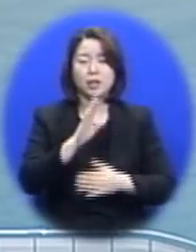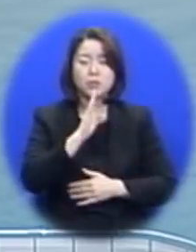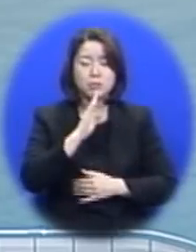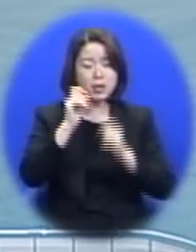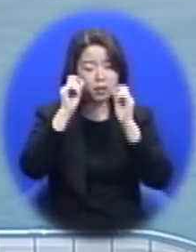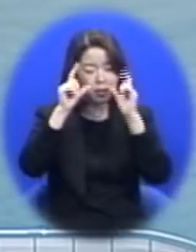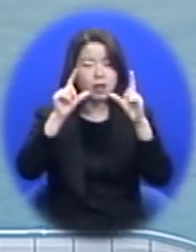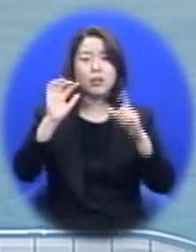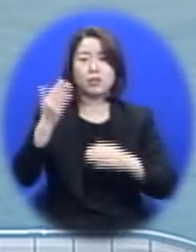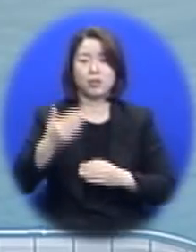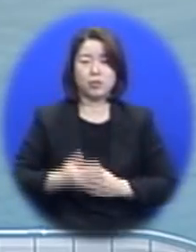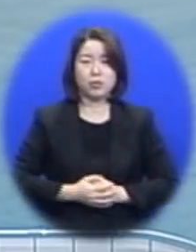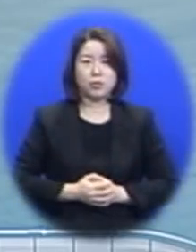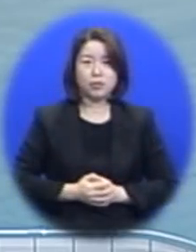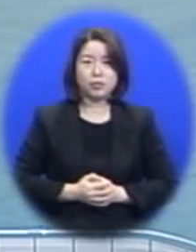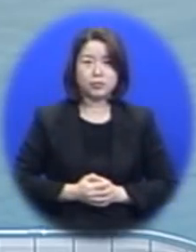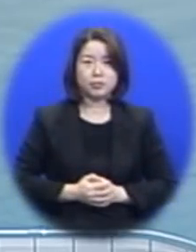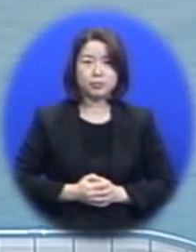깨어나야 돼요.